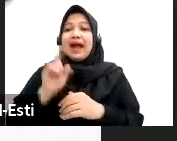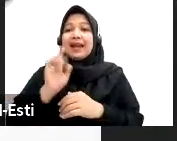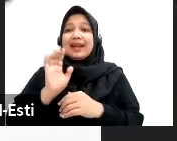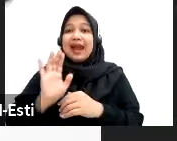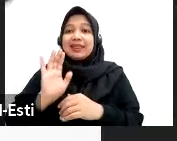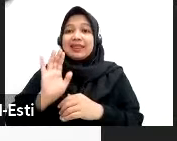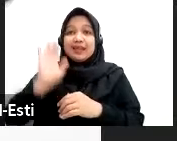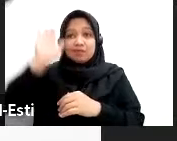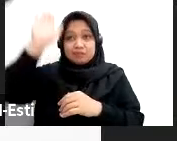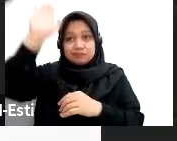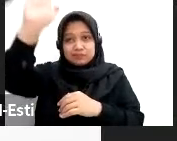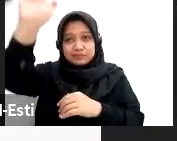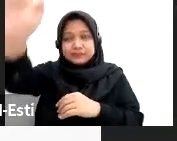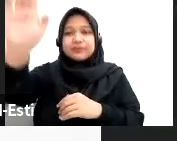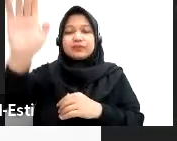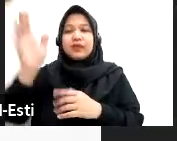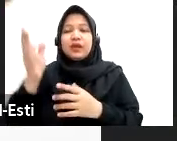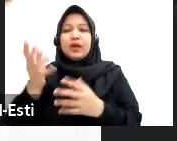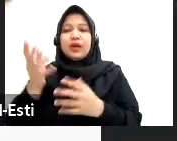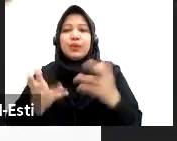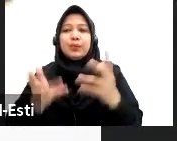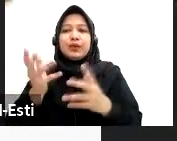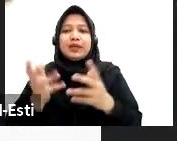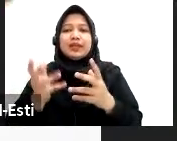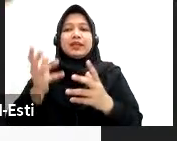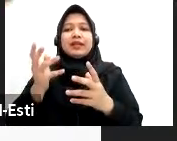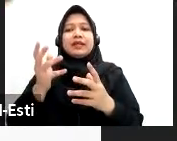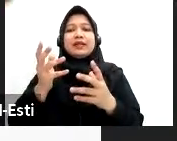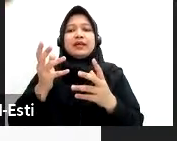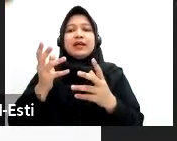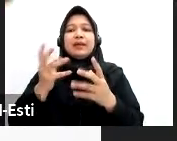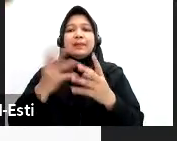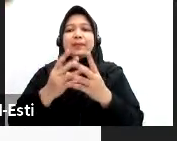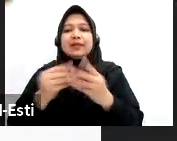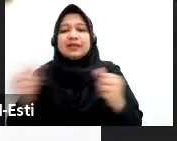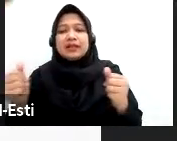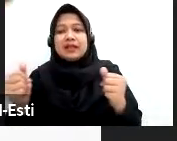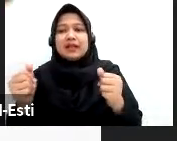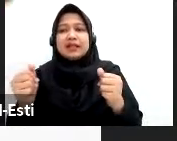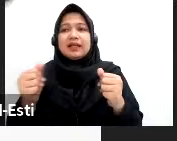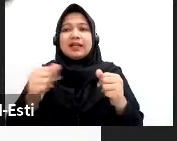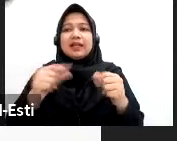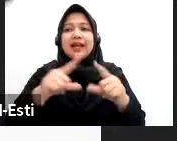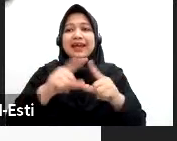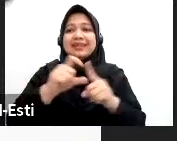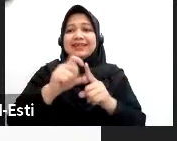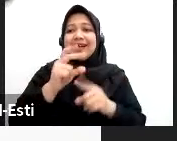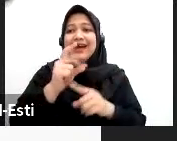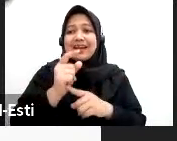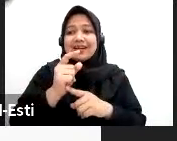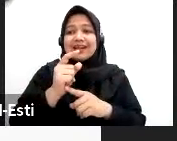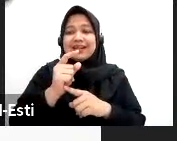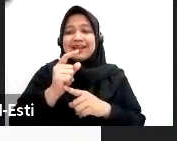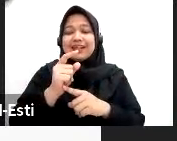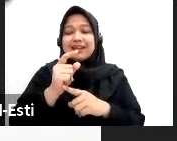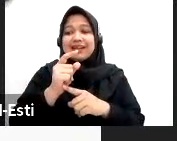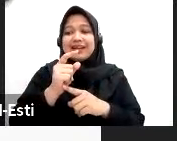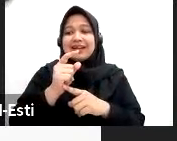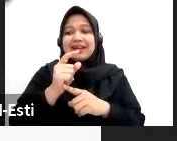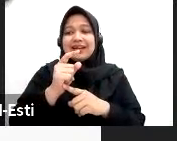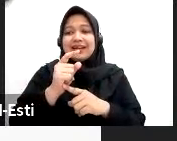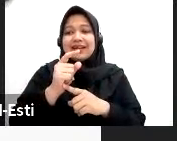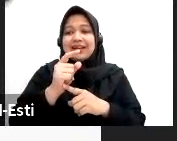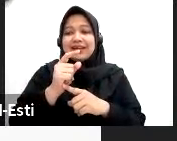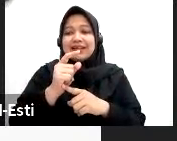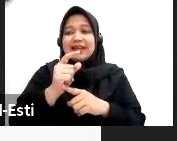depan selain penyelesaian editors yang sudah dikenal Eh pada